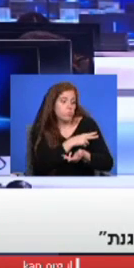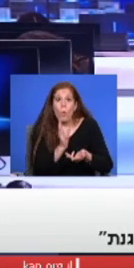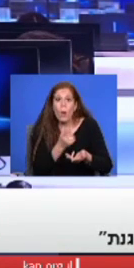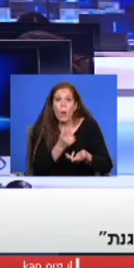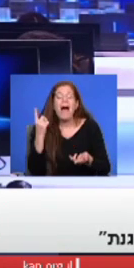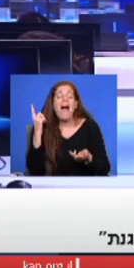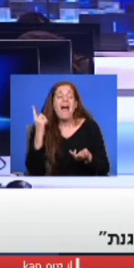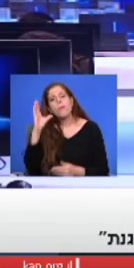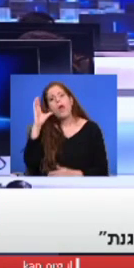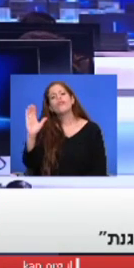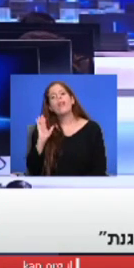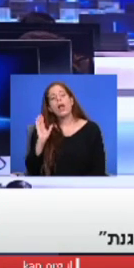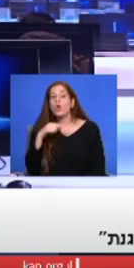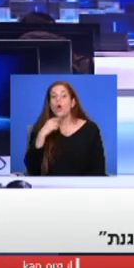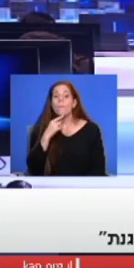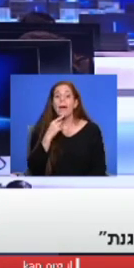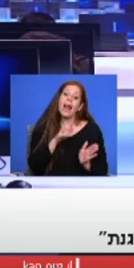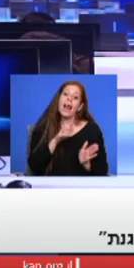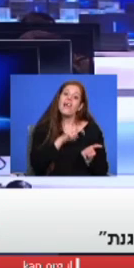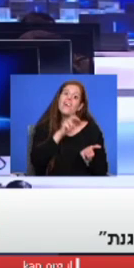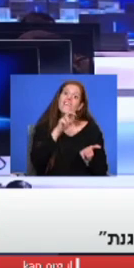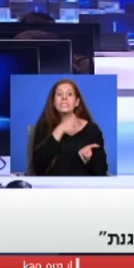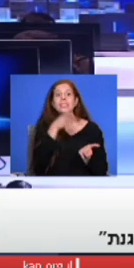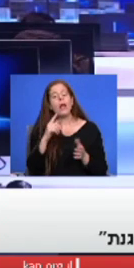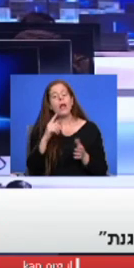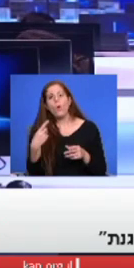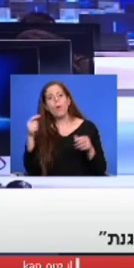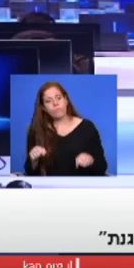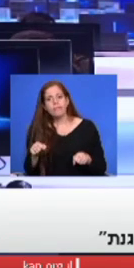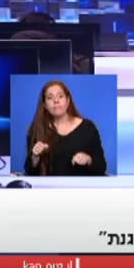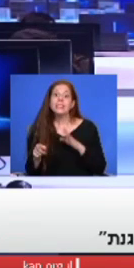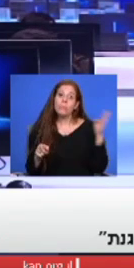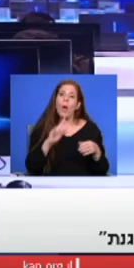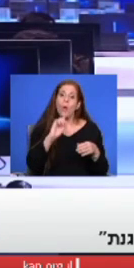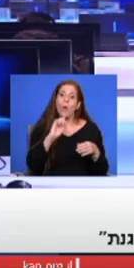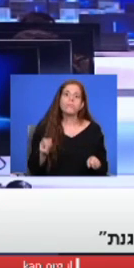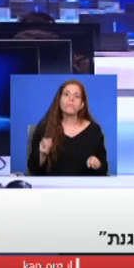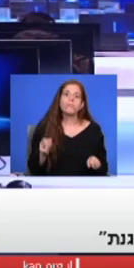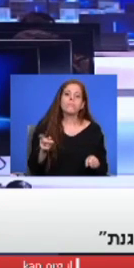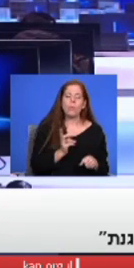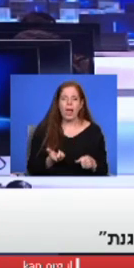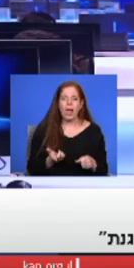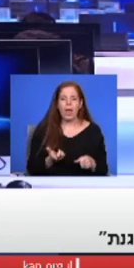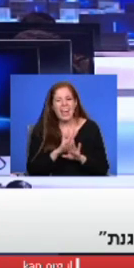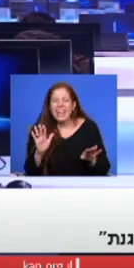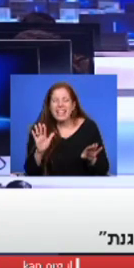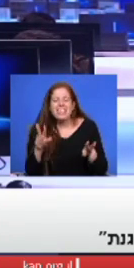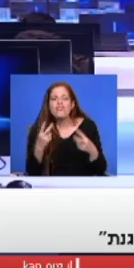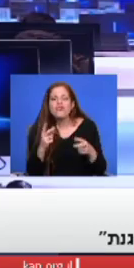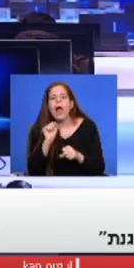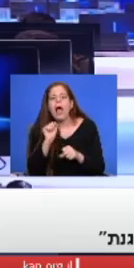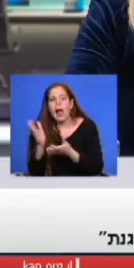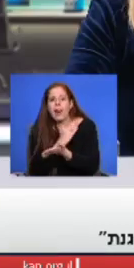היא אומרת לקפוץ ימינה, חייבים לקפוץ ימינה. היא אומרת לקפוץ שמאלה, חייבים לקפוץ שמאלה. אין עוררין על ההחלטה שלה.